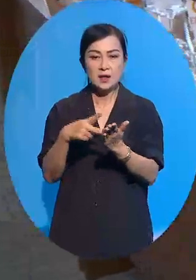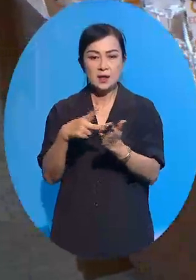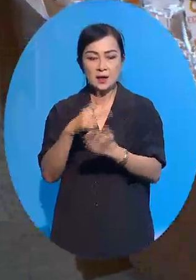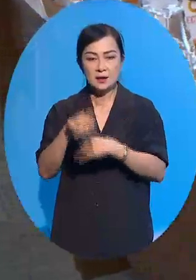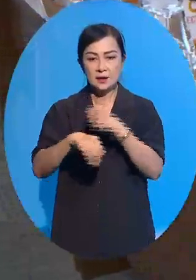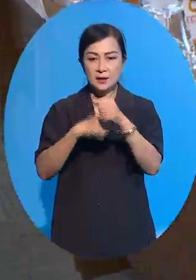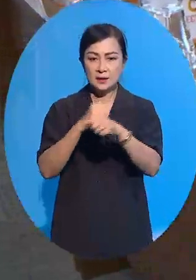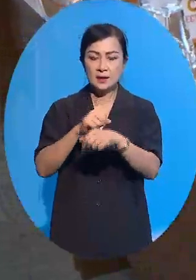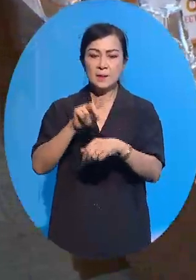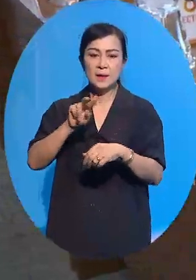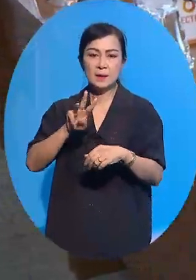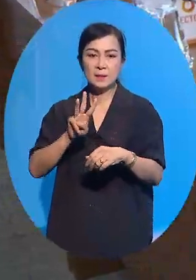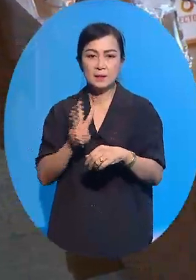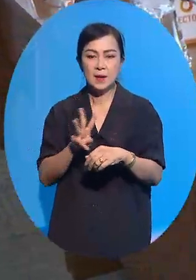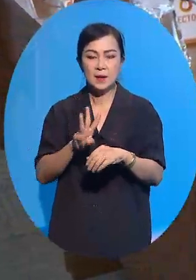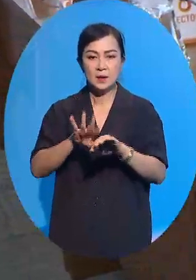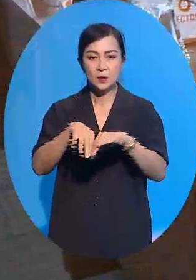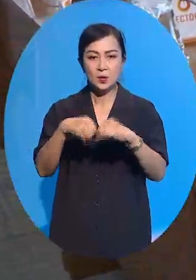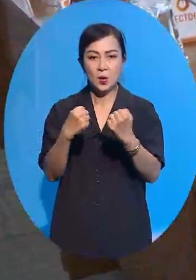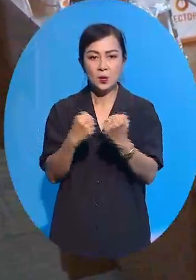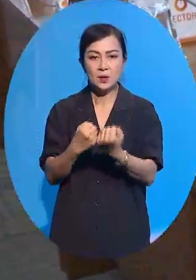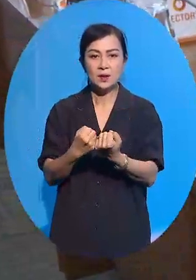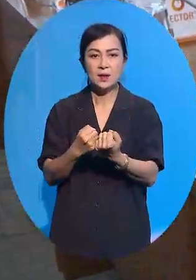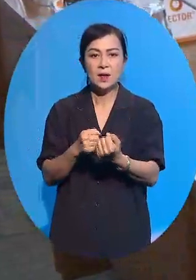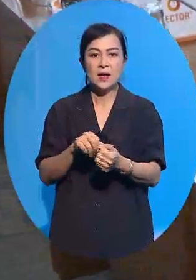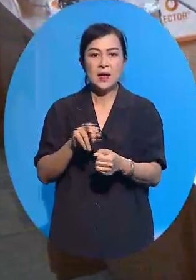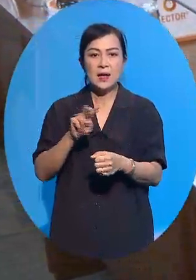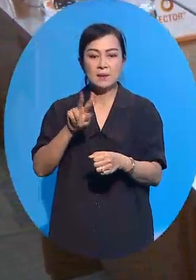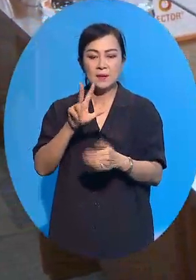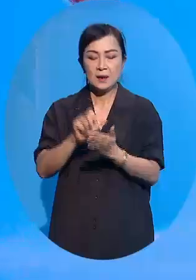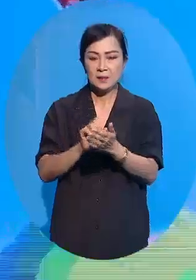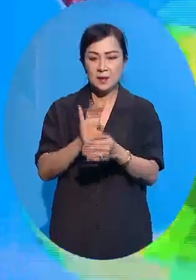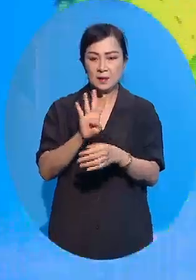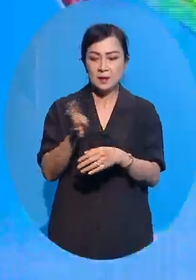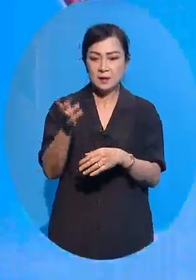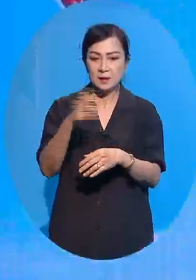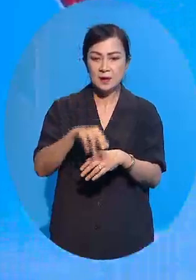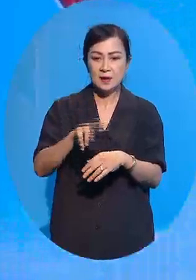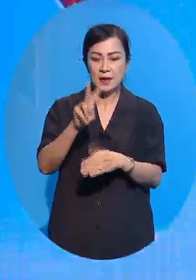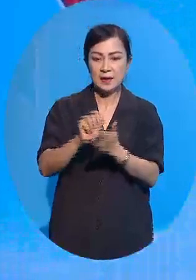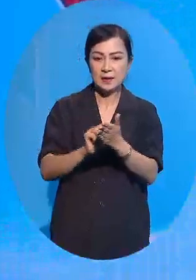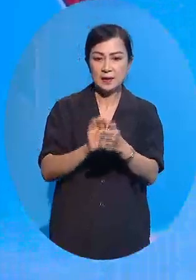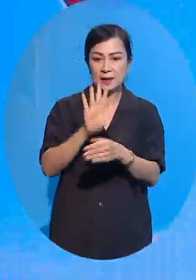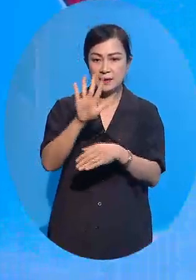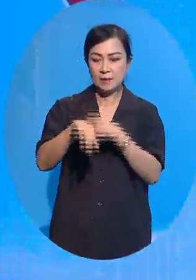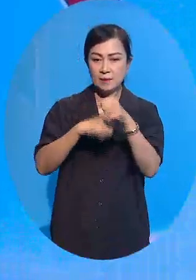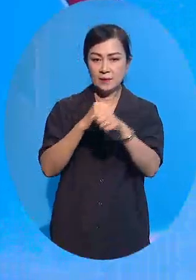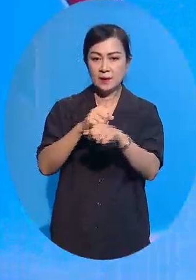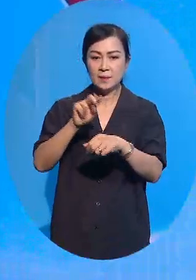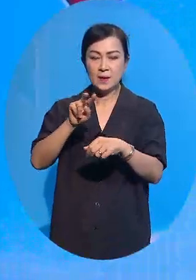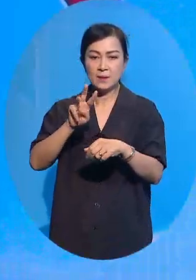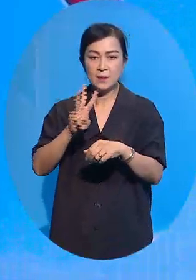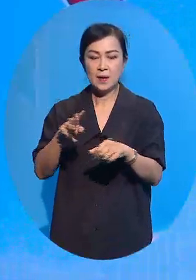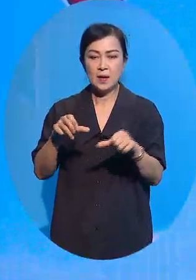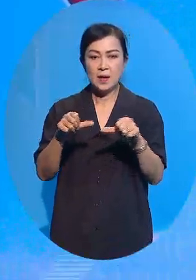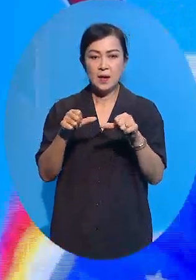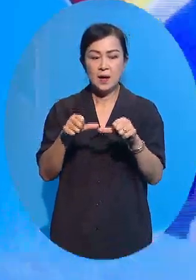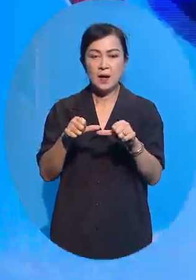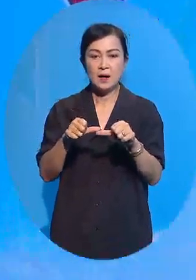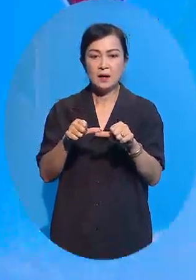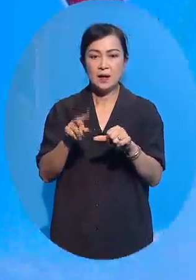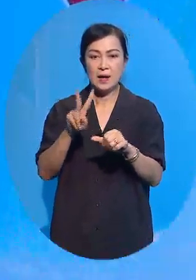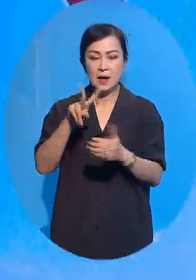năm 2023 sẽ được tổ chức trong 5 ngày, từ ngày 28 tháng 4 đến ngày 2 tháng 5 năm 2023 tại 2 địa